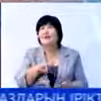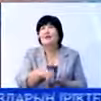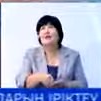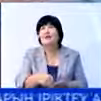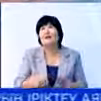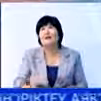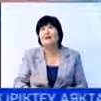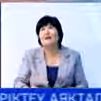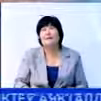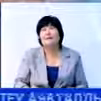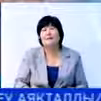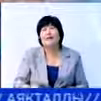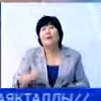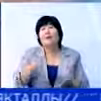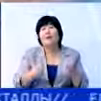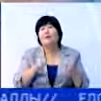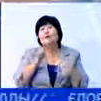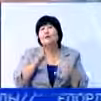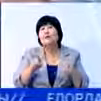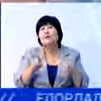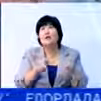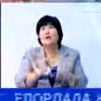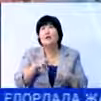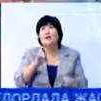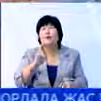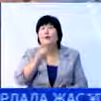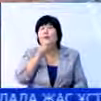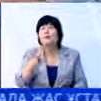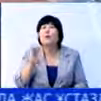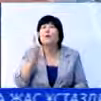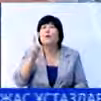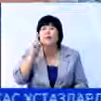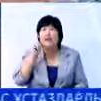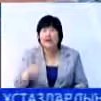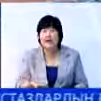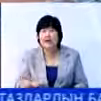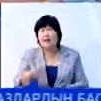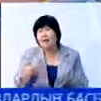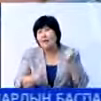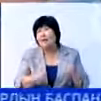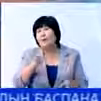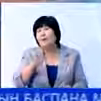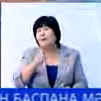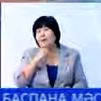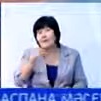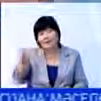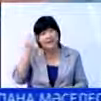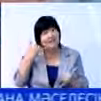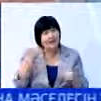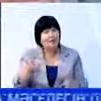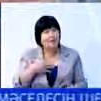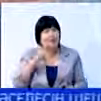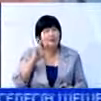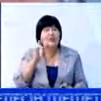там за кубок, там Куркут баба, мы знали, кто он такой. Бұл турнир Қорқыт бабаны еске алуға арналған. Біз